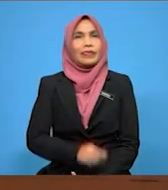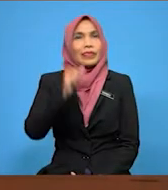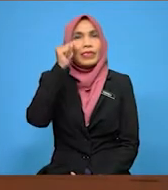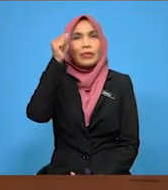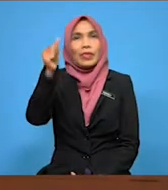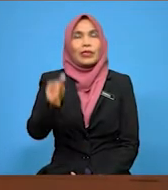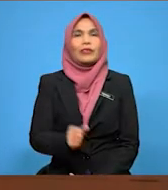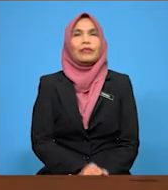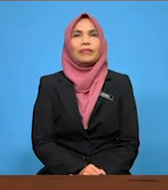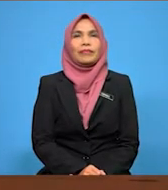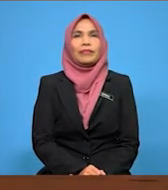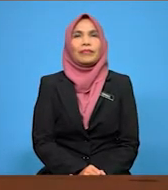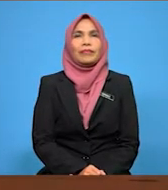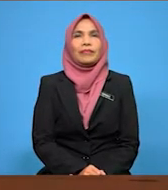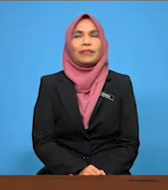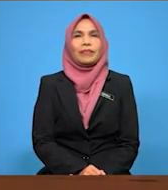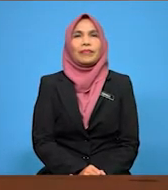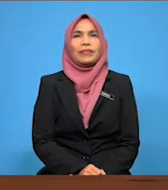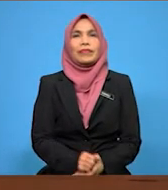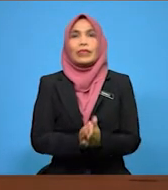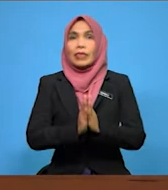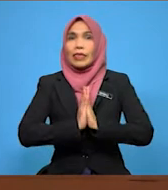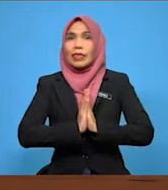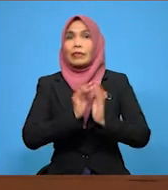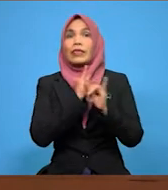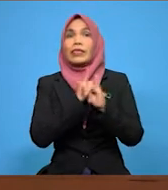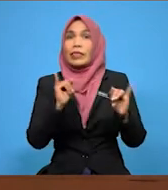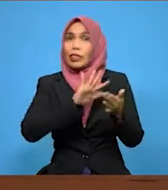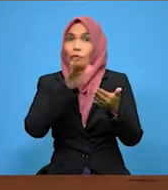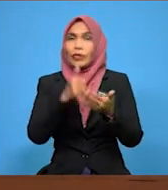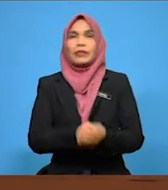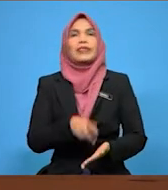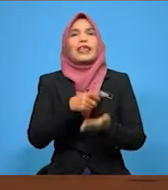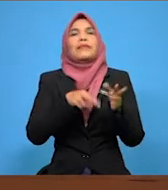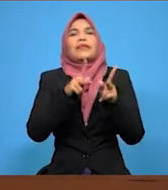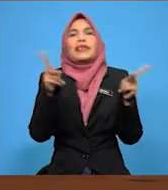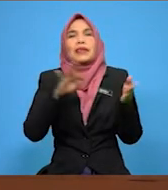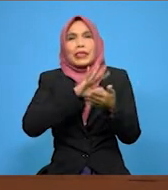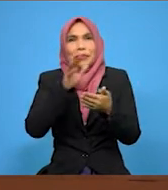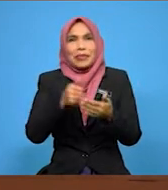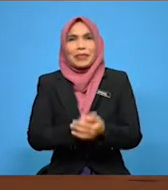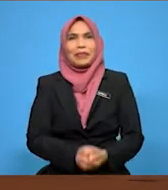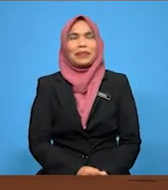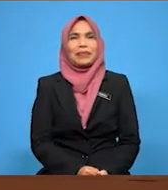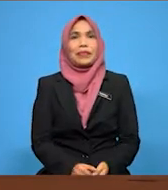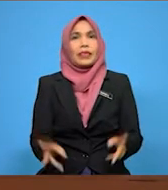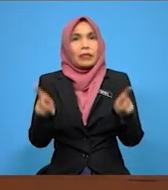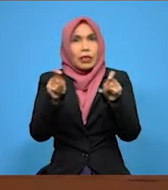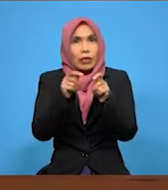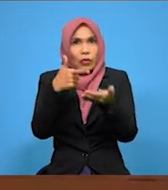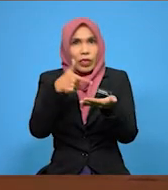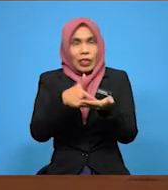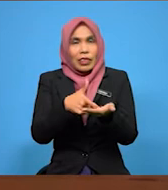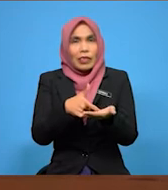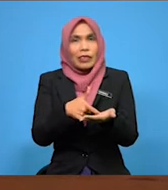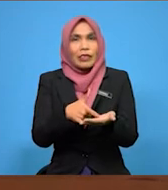Assalamualaikum warahmatullahi wabarakatuh dan salam sejahtera semua. Apa khabar semua? Bertemu lagi kita